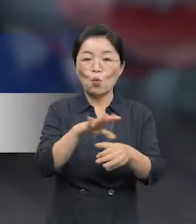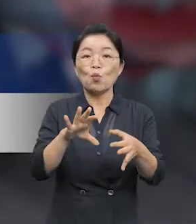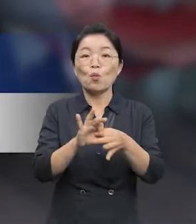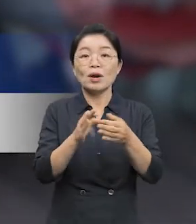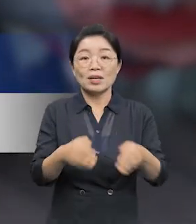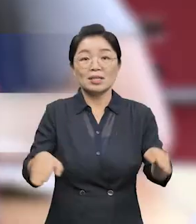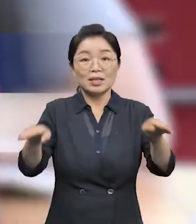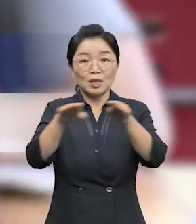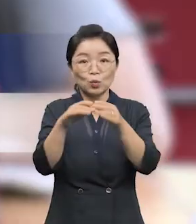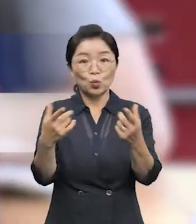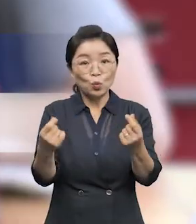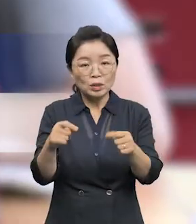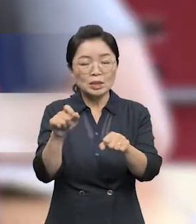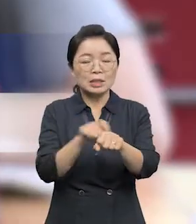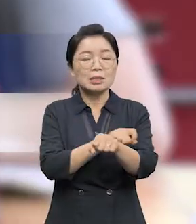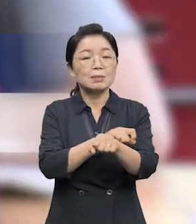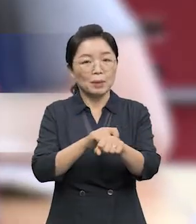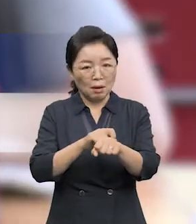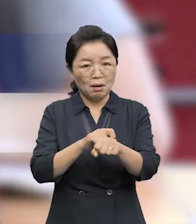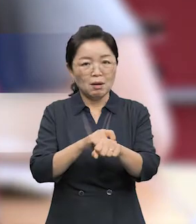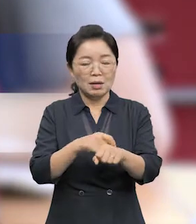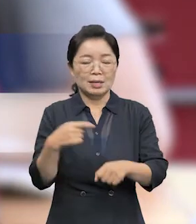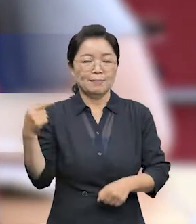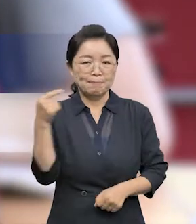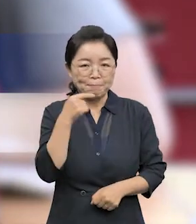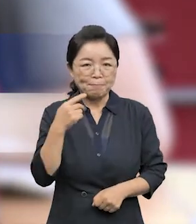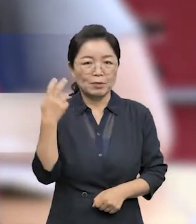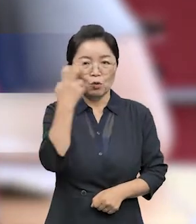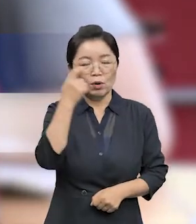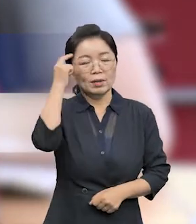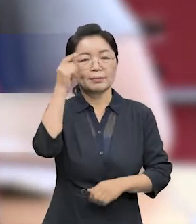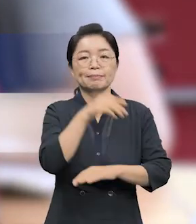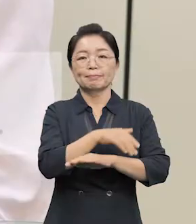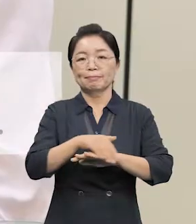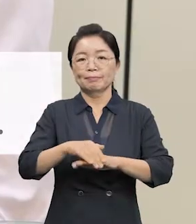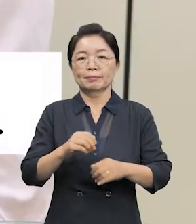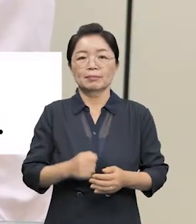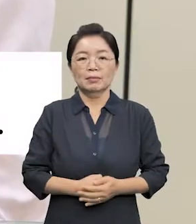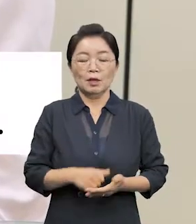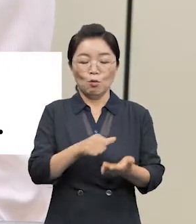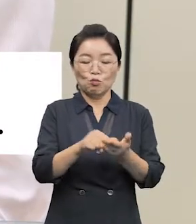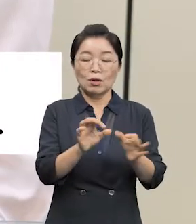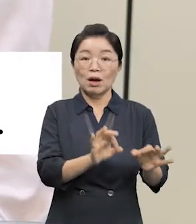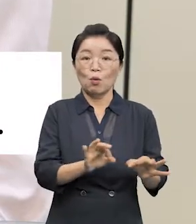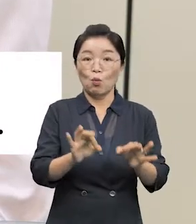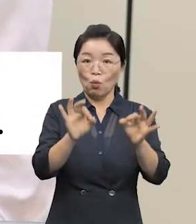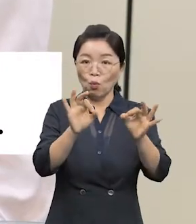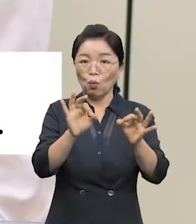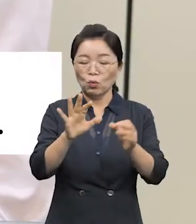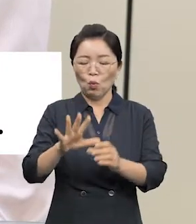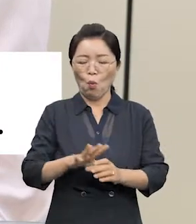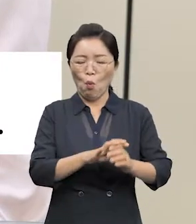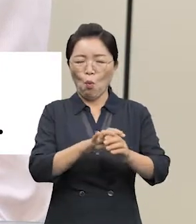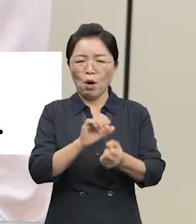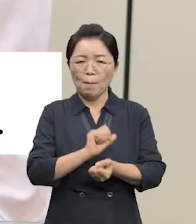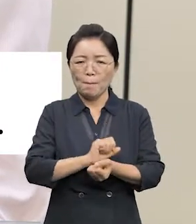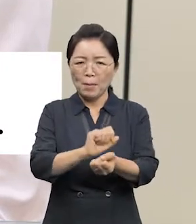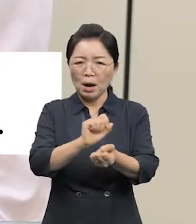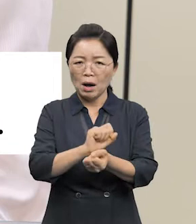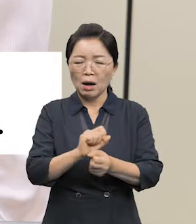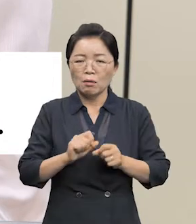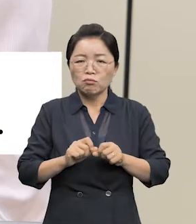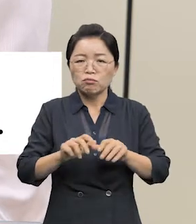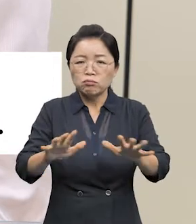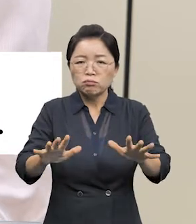등에 대한 특별 방역 대책을 수립해 철저히 관리할 계획입니다. 고물가와 코로나 재유행 등으로 모두